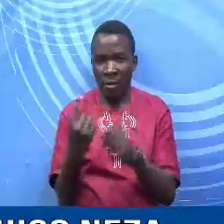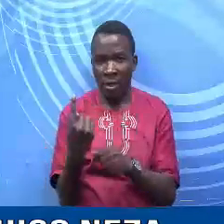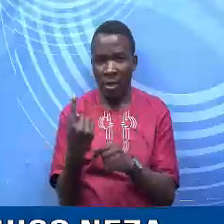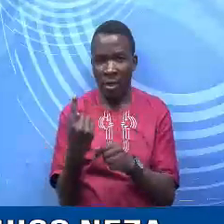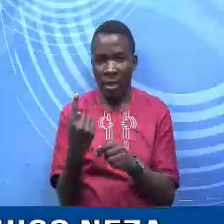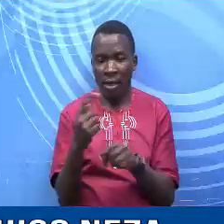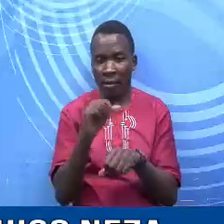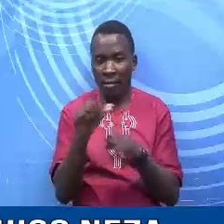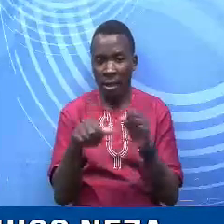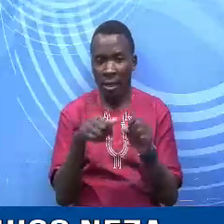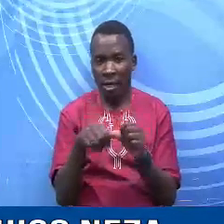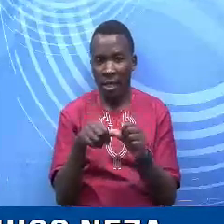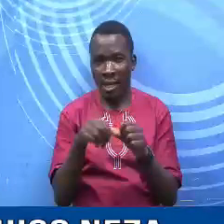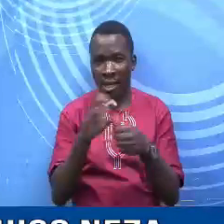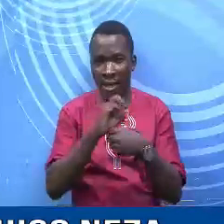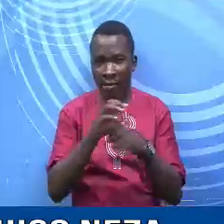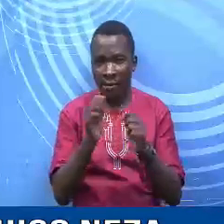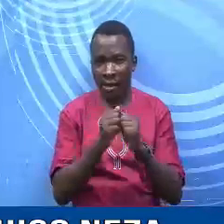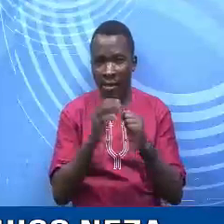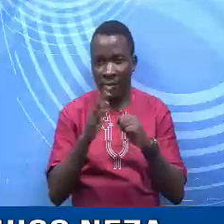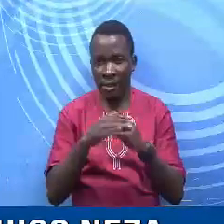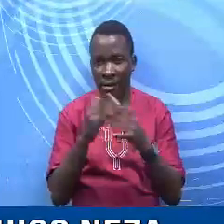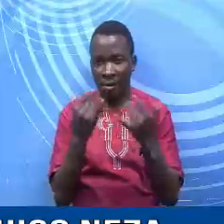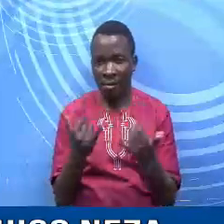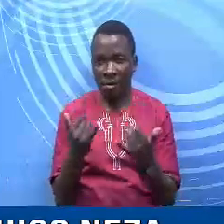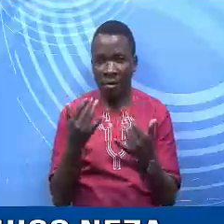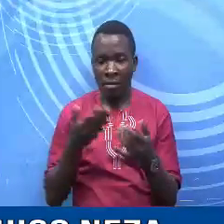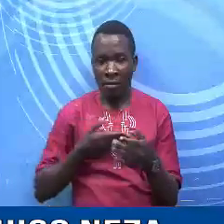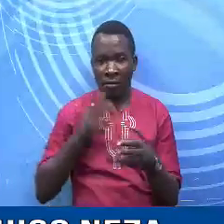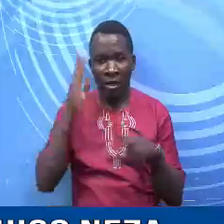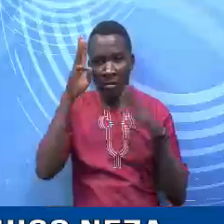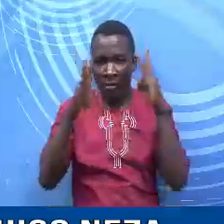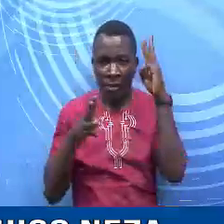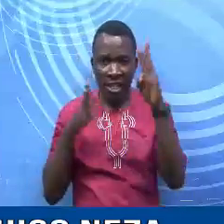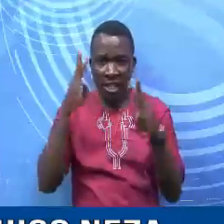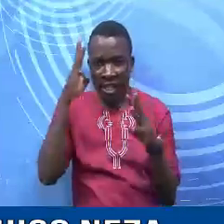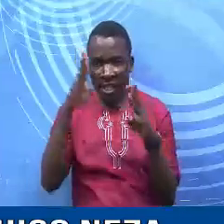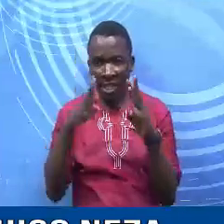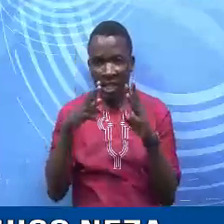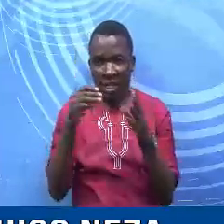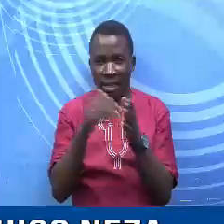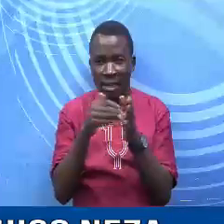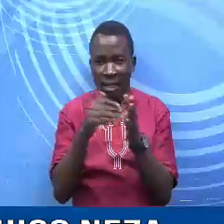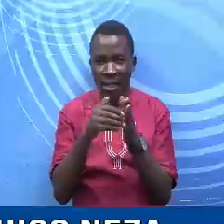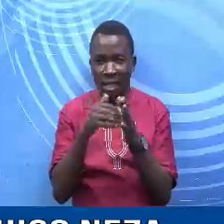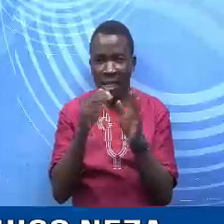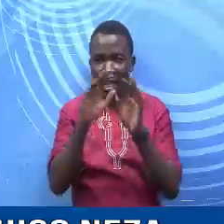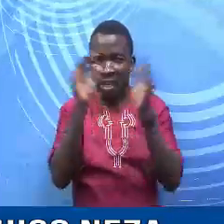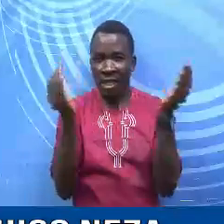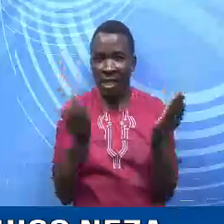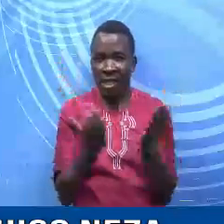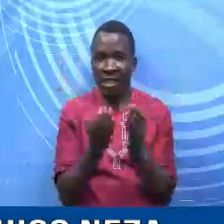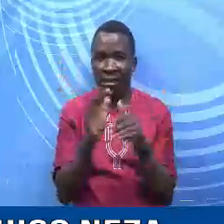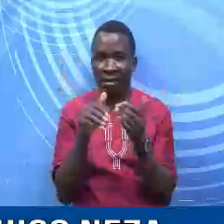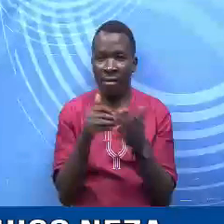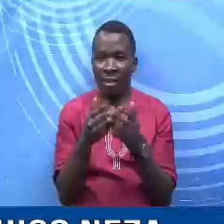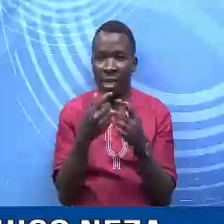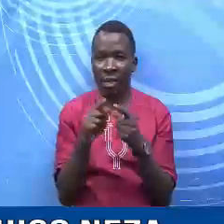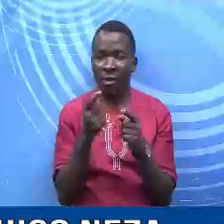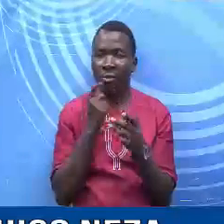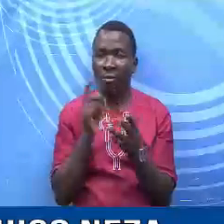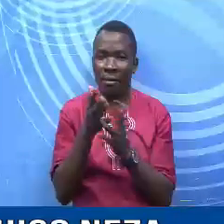dufite impungenge kuko icyo cyorezo gikomeretsa isi yose, ariko tugomba kugitambukamo neza. Ibikorwa